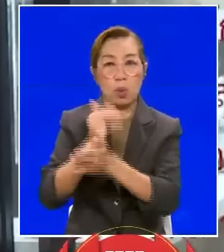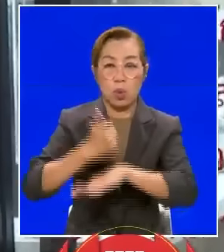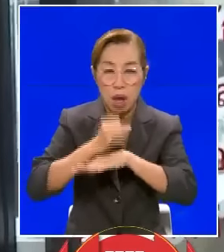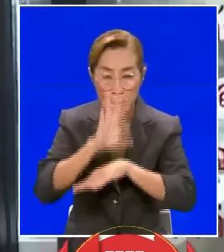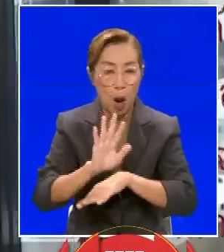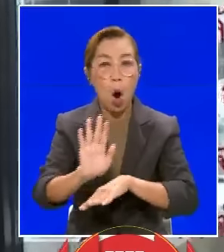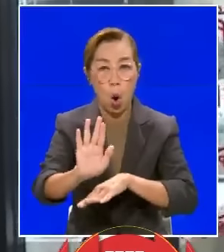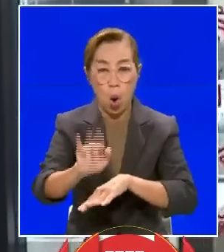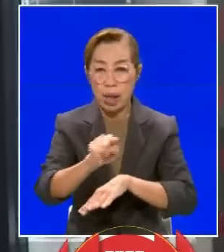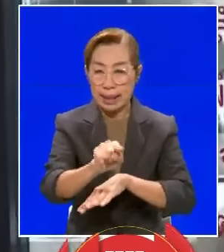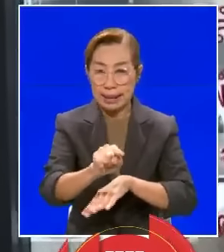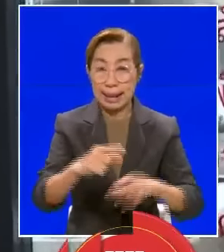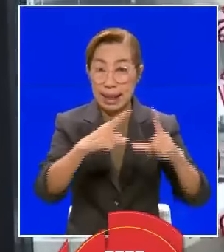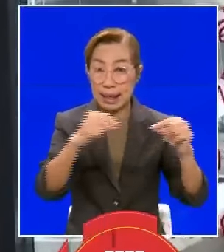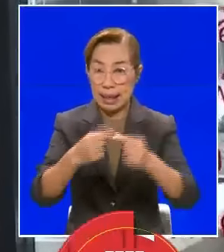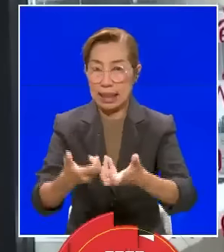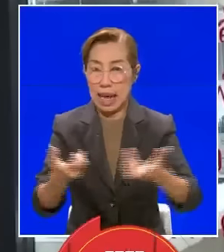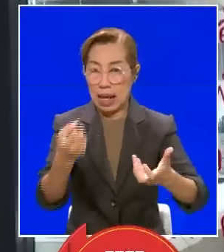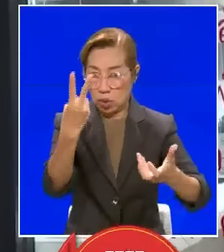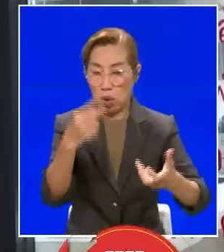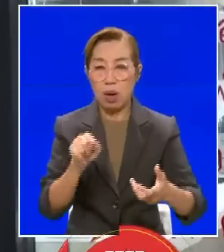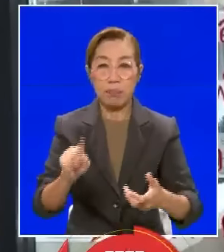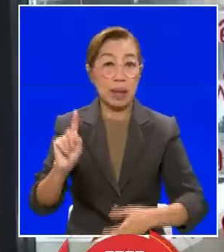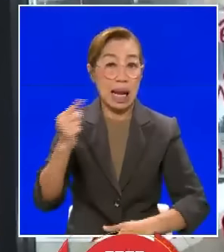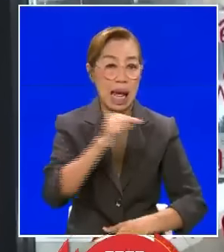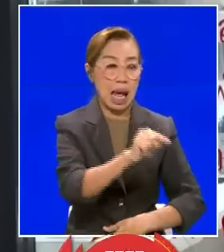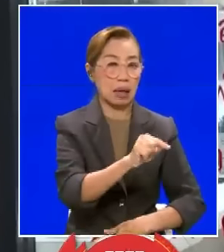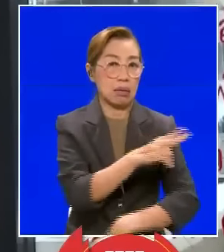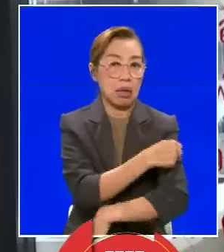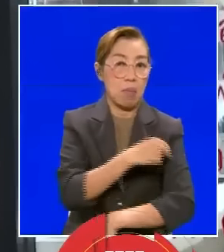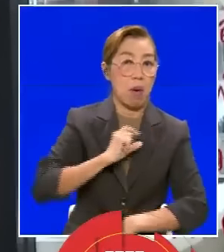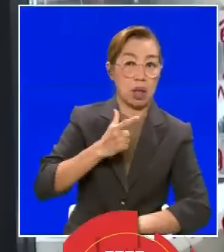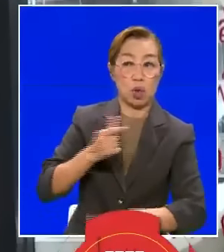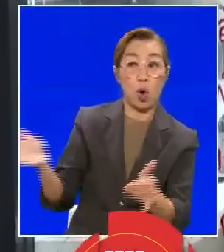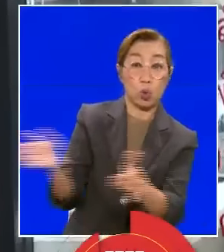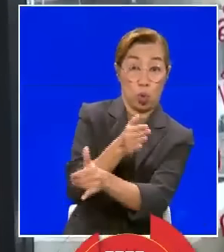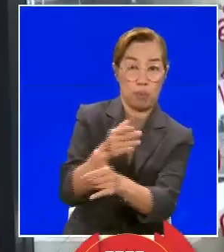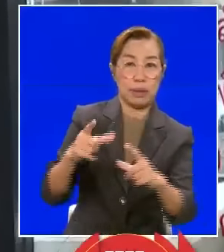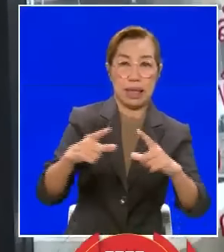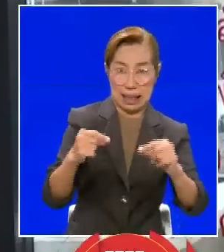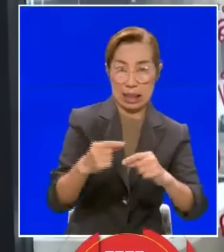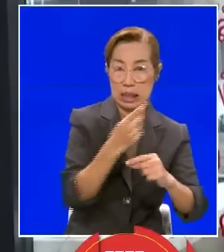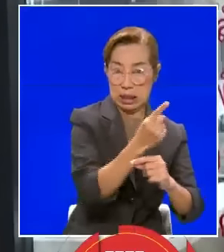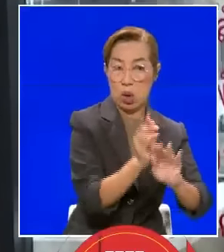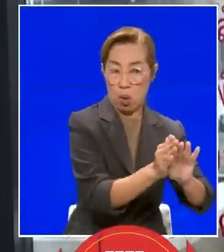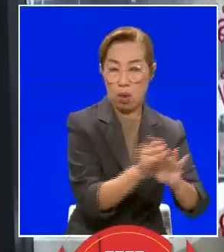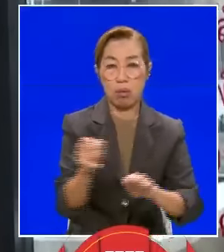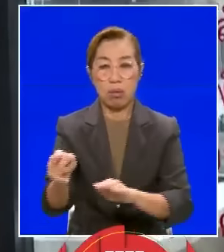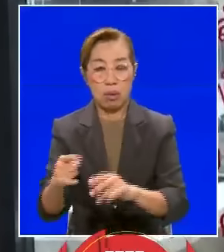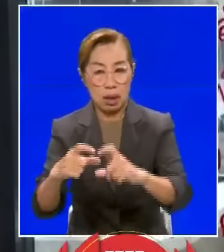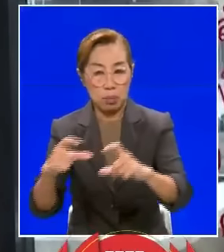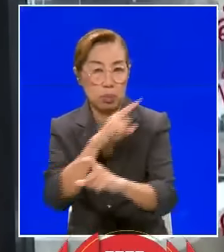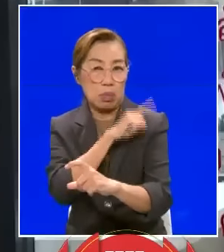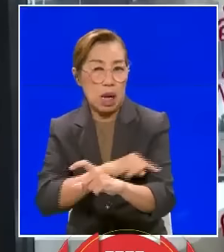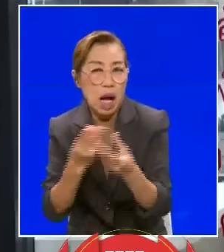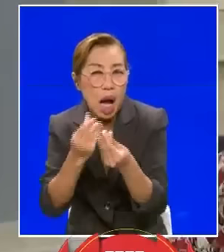จะแยกออกเป็น2คดีนะครับก็คือคดีที่เด็กเป็นผู้เสียหายถูกทำร้ายร่างกายและคดีที่เจอสารเสพติดในถุงเสื้อผ้า